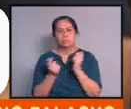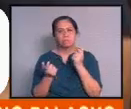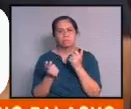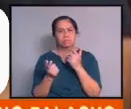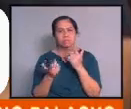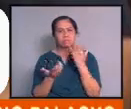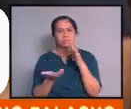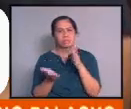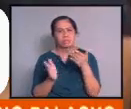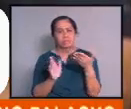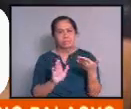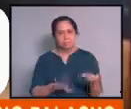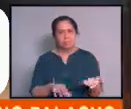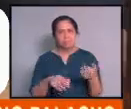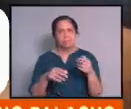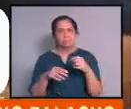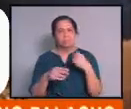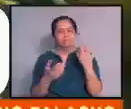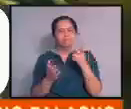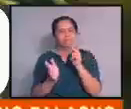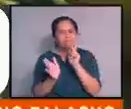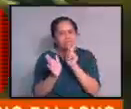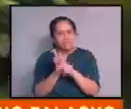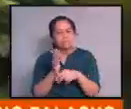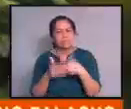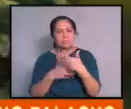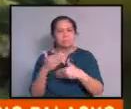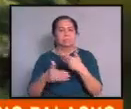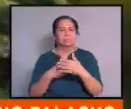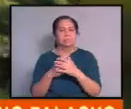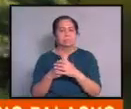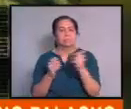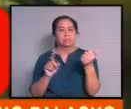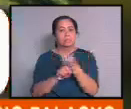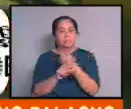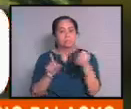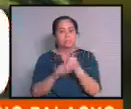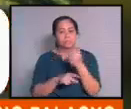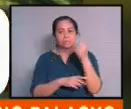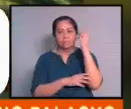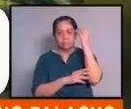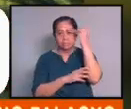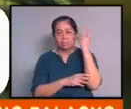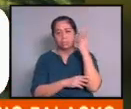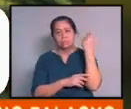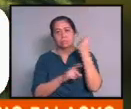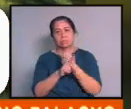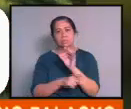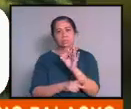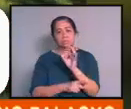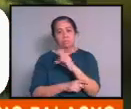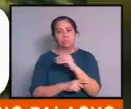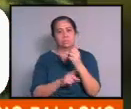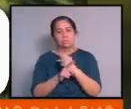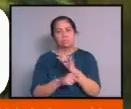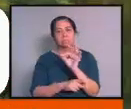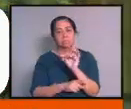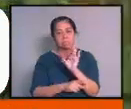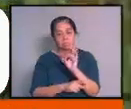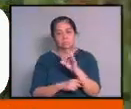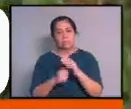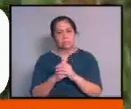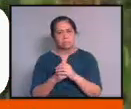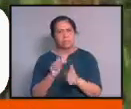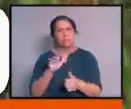kinikitilan ng buo na mamatay, kinikitilan ng buhay. Bukod din sa pananakit kay Dormitorio noong August 19 at September